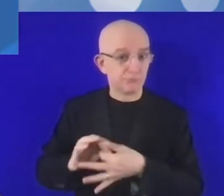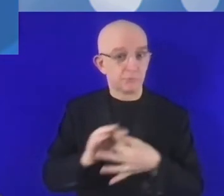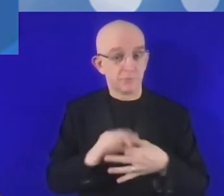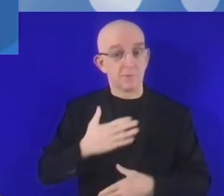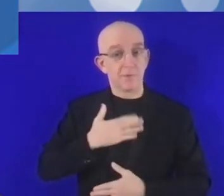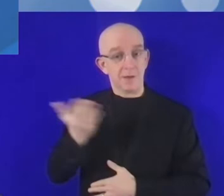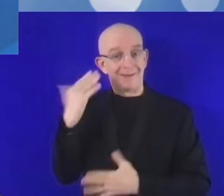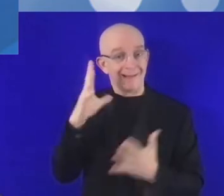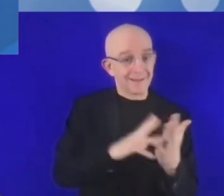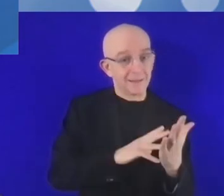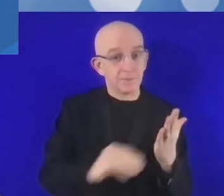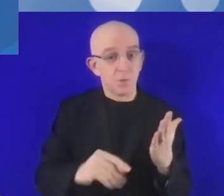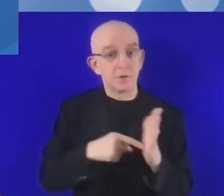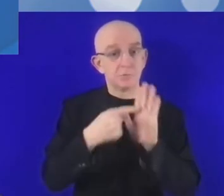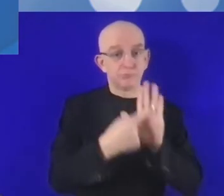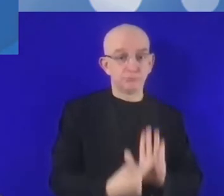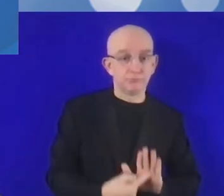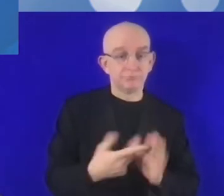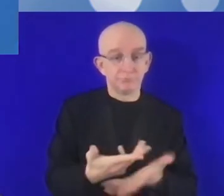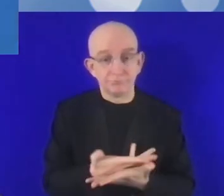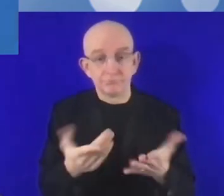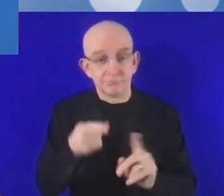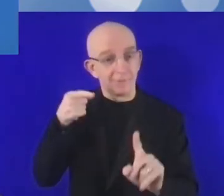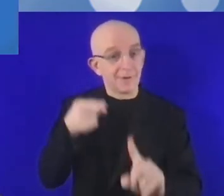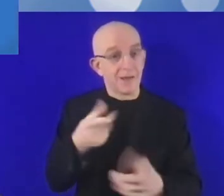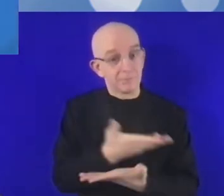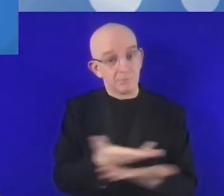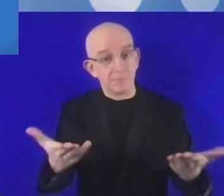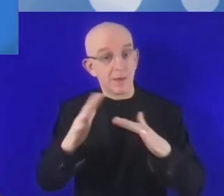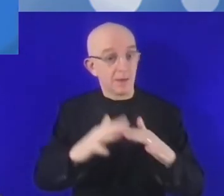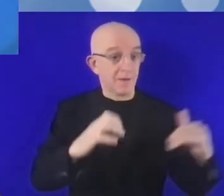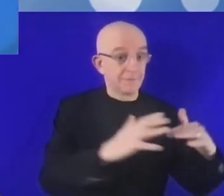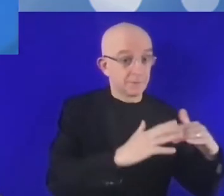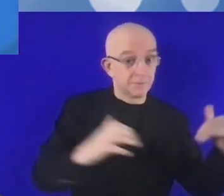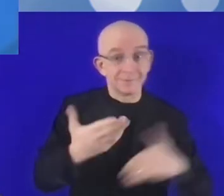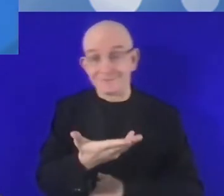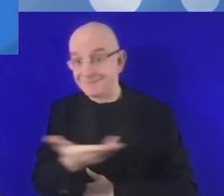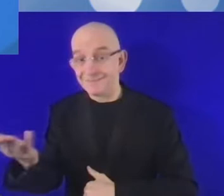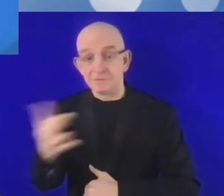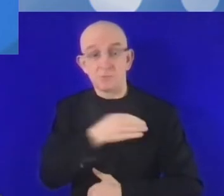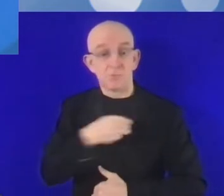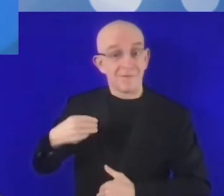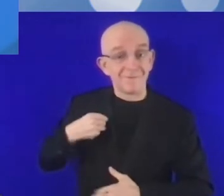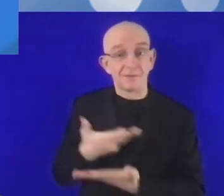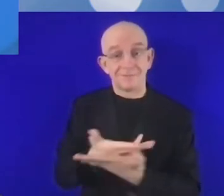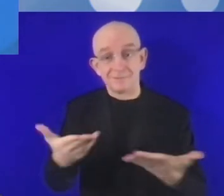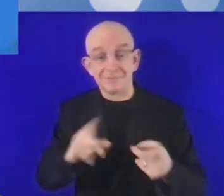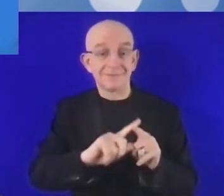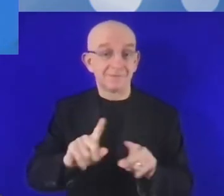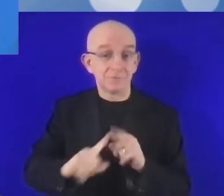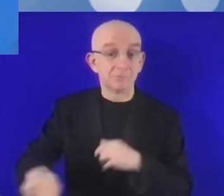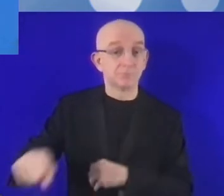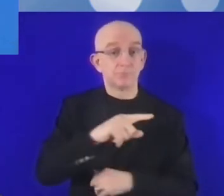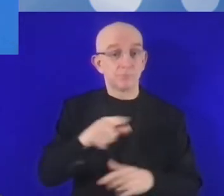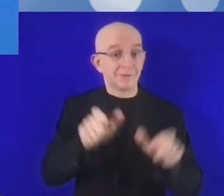sûr, est sous-jacente à la feuille de route de la coopération numérique. Et mon rapport récent sur l'agenda, le programme